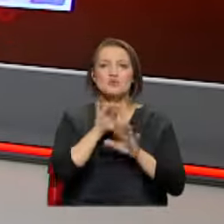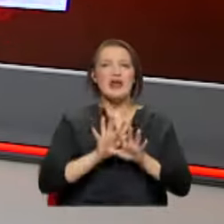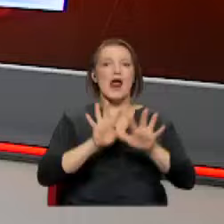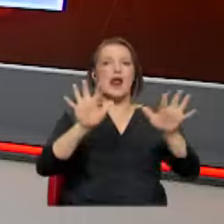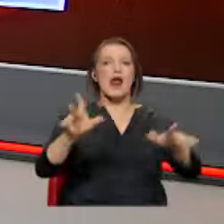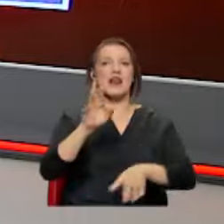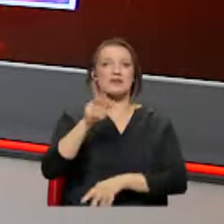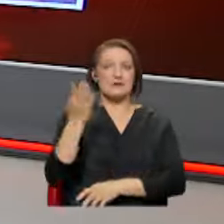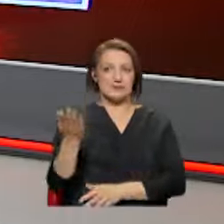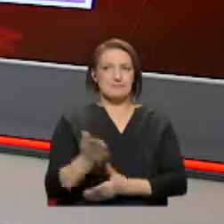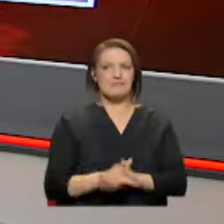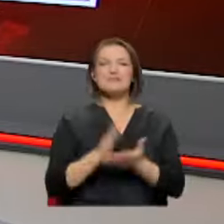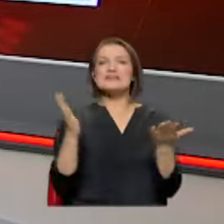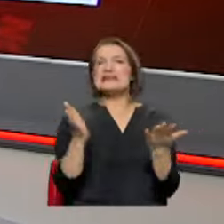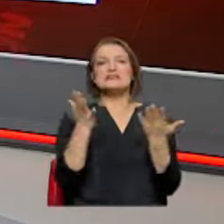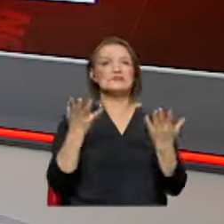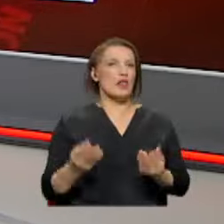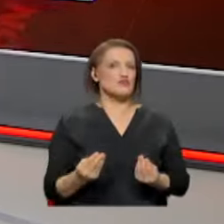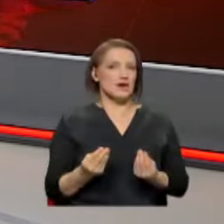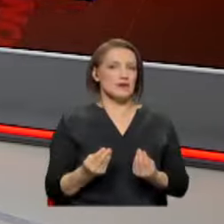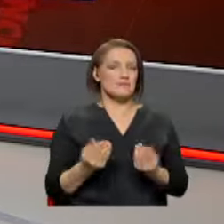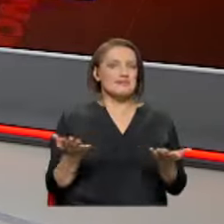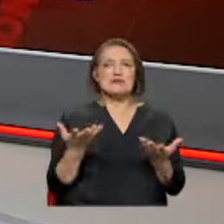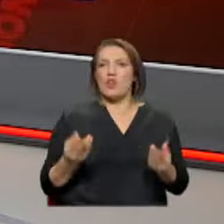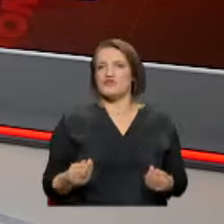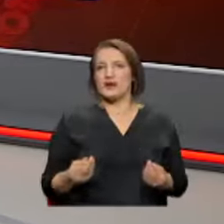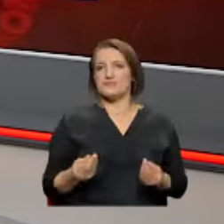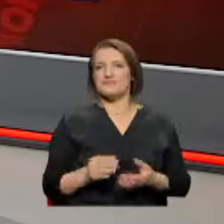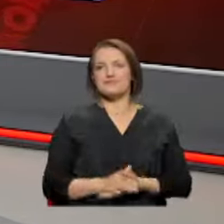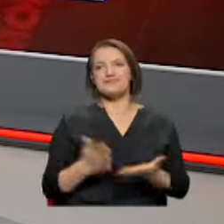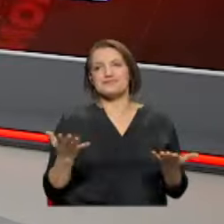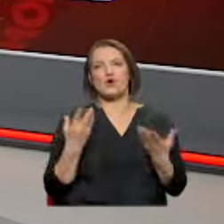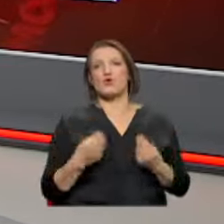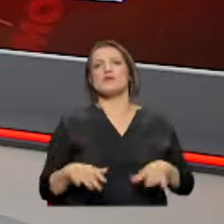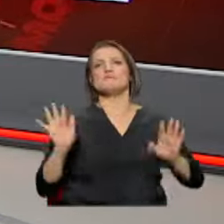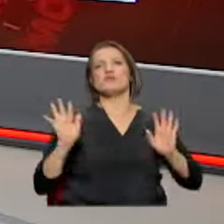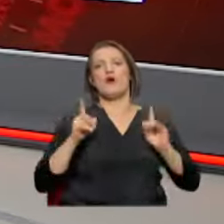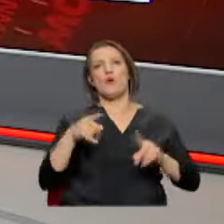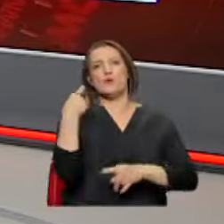Bir çeşit afet. Nasıl olacak? Nasıl olacak? Olamayacak. O yüzden bir tasarruf masalı diyoruz.